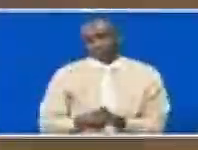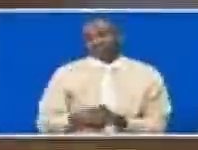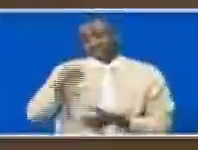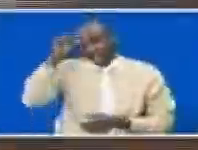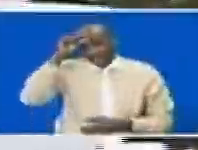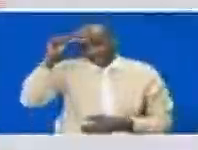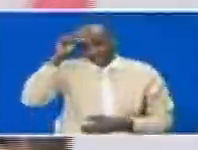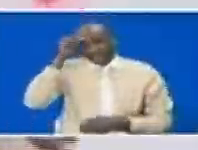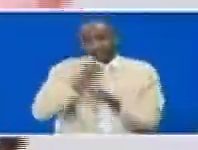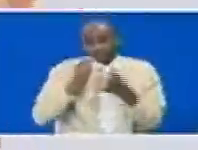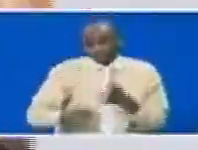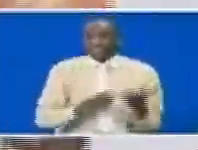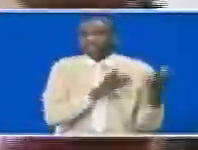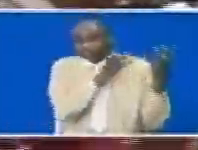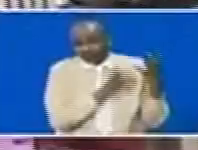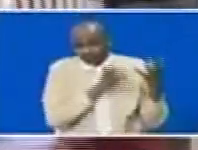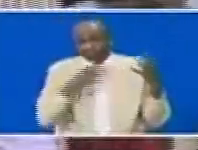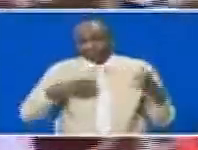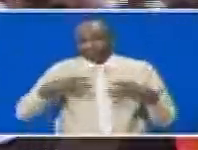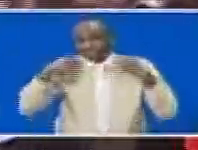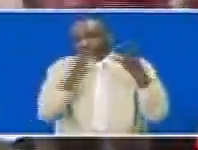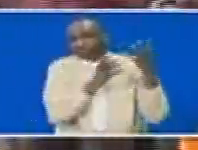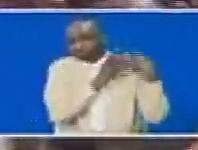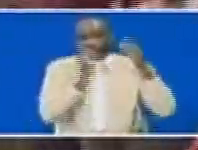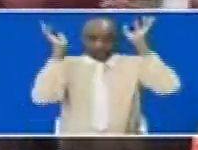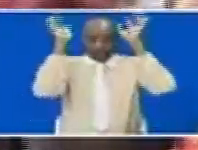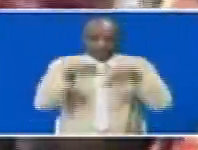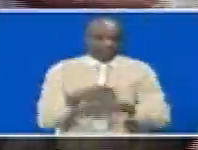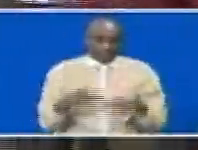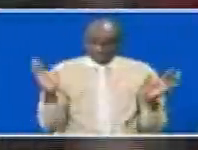Serikali ikaachiwa mzigo na wanaharakati.